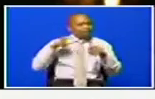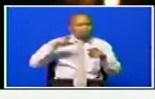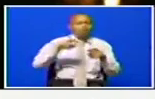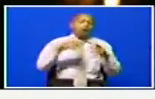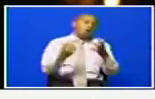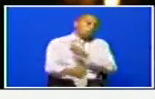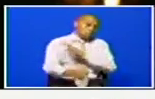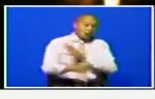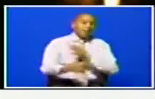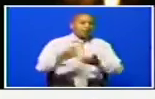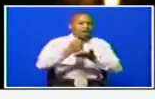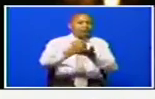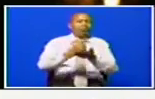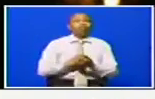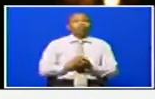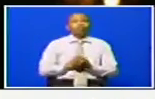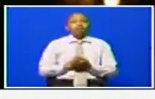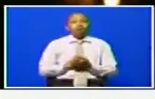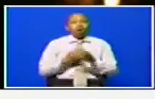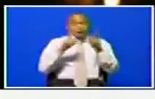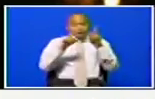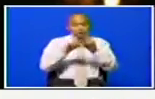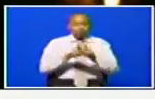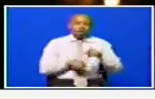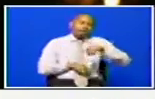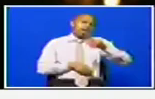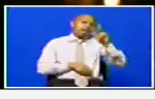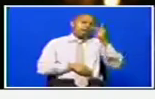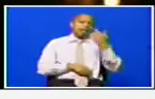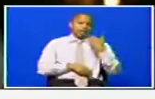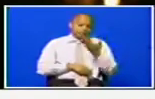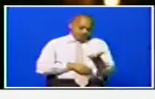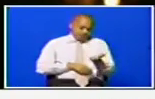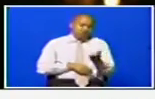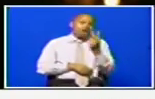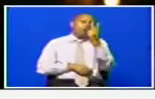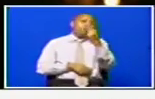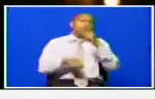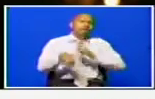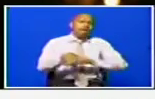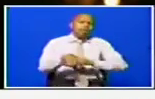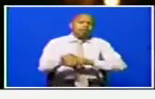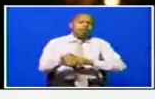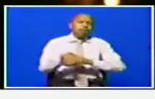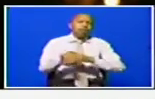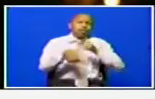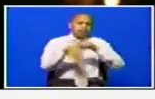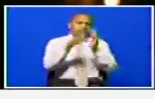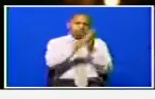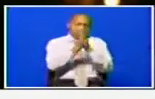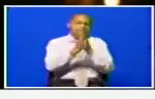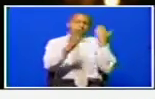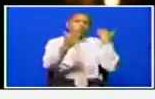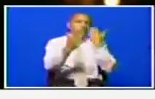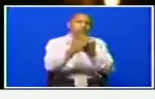nguvu mpishe, mwenye kidari nakwambia. Na Wakenya tulikuwa hapo, kuna mara mbili awali ya hapo katika historia ya Kenya tumefika